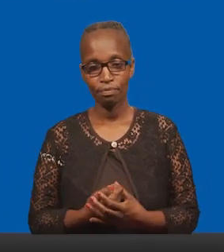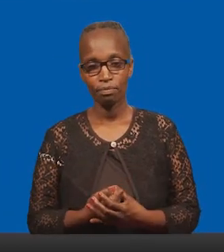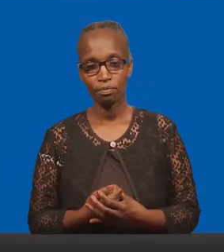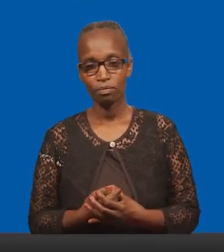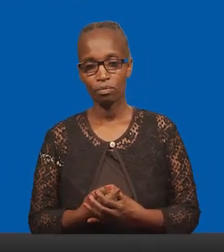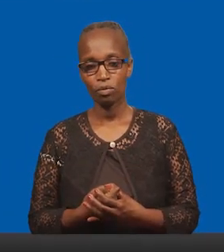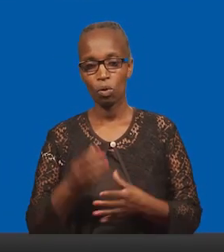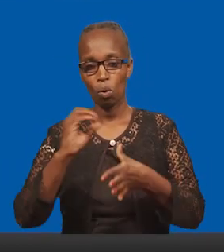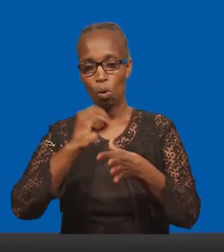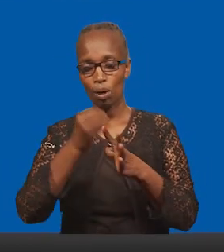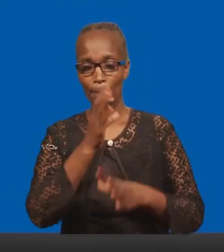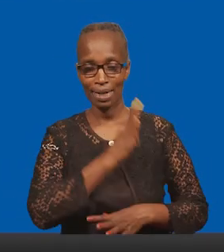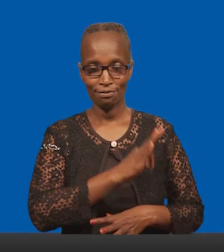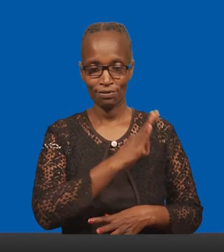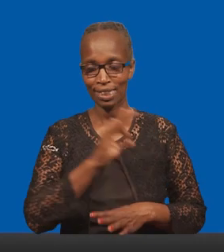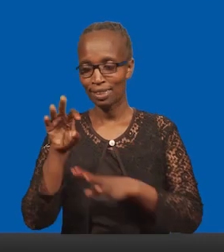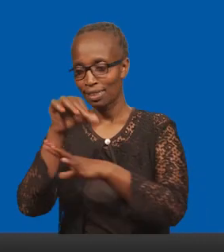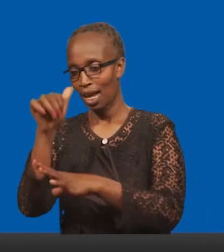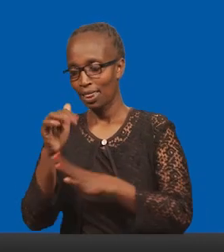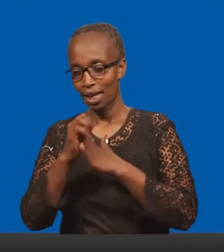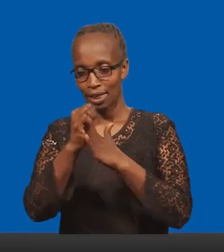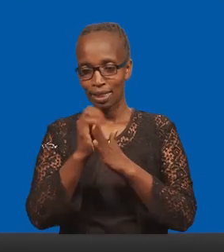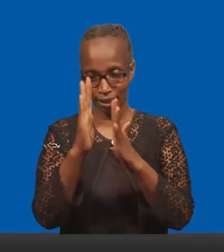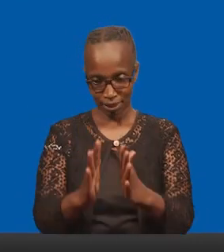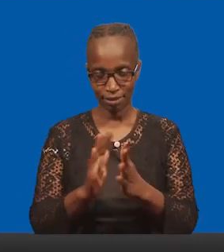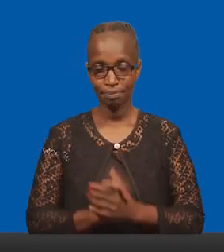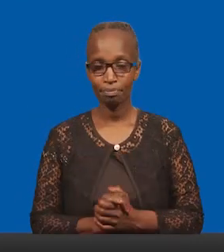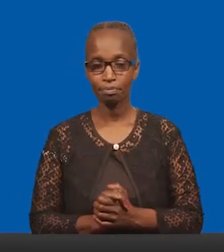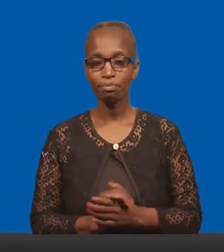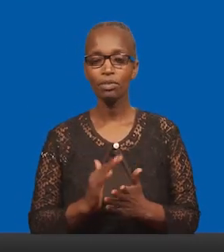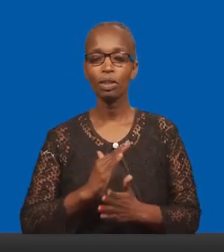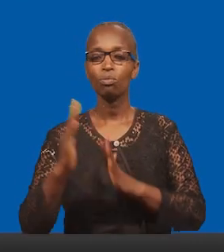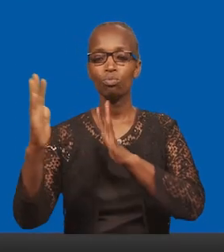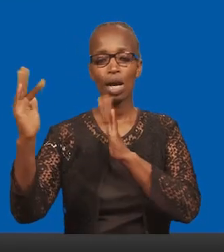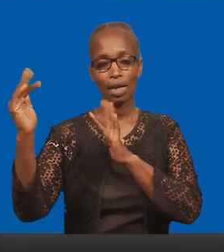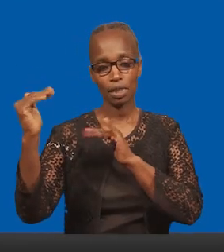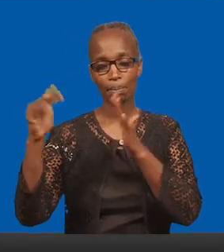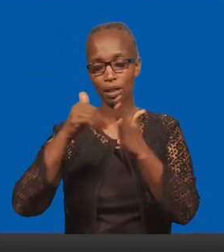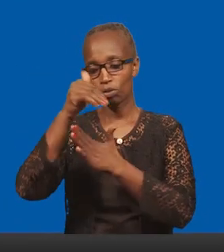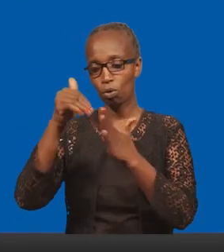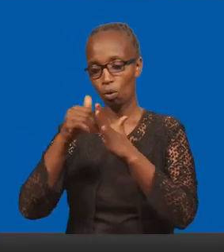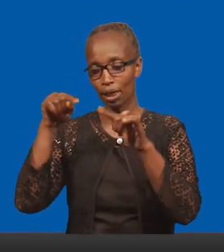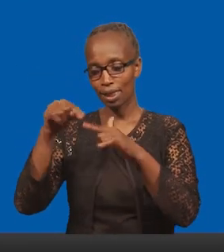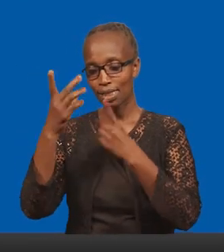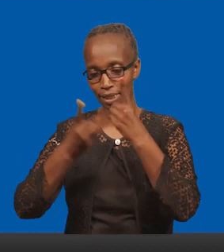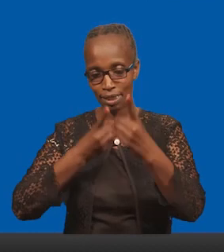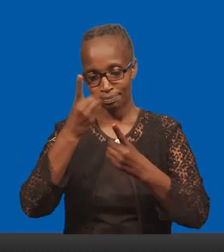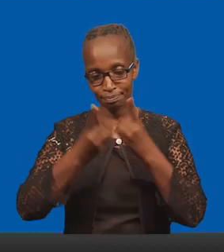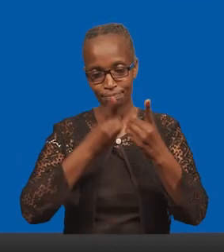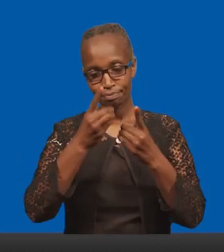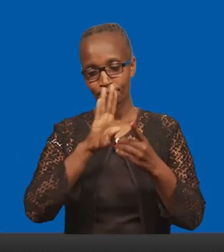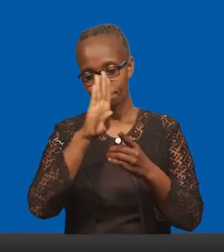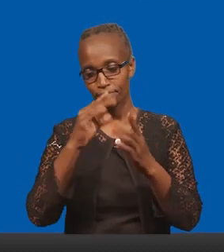wala kufaidi viongozi fulani fulani. Kwa hivyo tuwasema hivi, tunatarajia haya mazungumzo yatakuwa ni yale